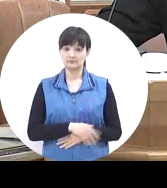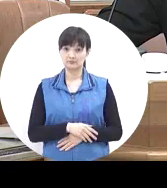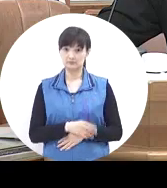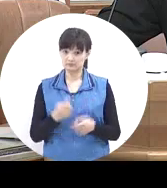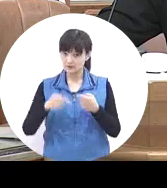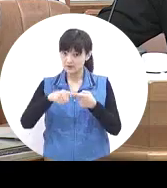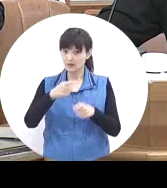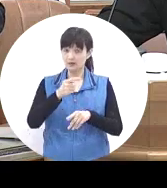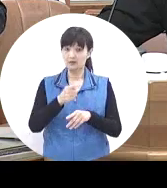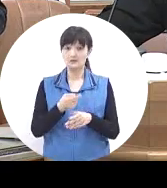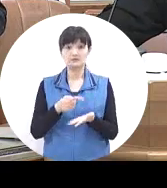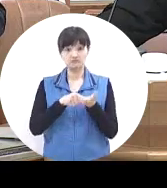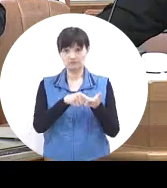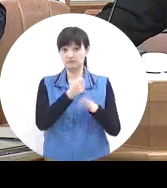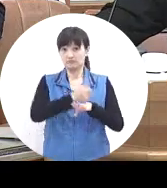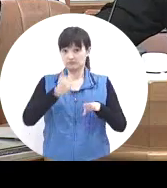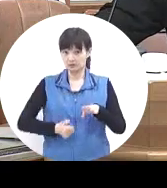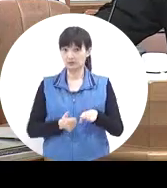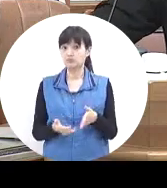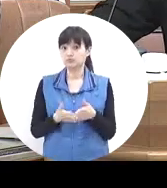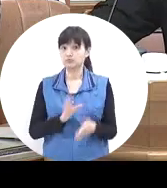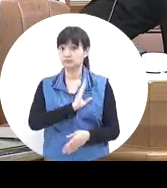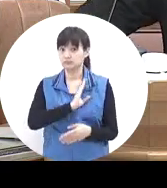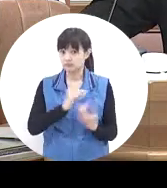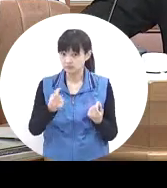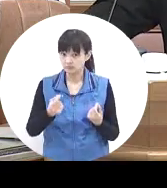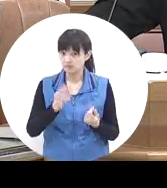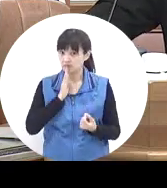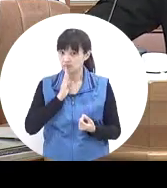对？好，第二个，起令。